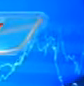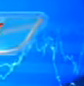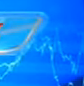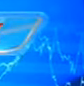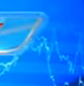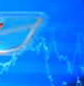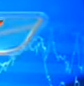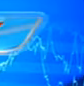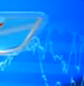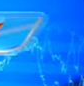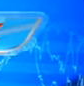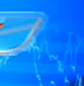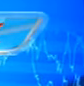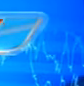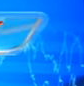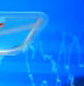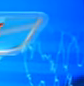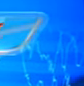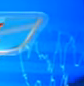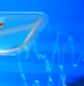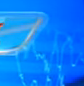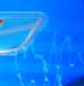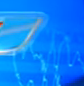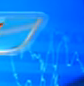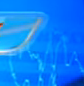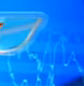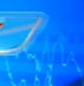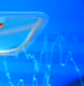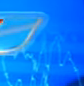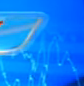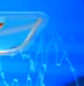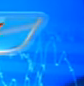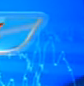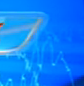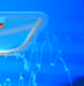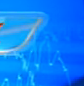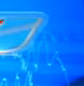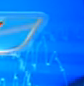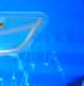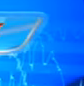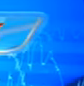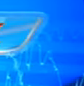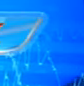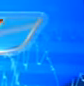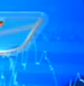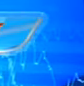ฐกิจสหรัฐดัชนีนิกเกอิตลาดหุ้นโตเกียวปิดภาคเช้าร่วงลงไป 189.28 จุดแต่ที่